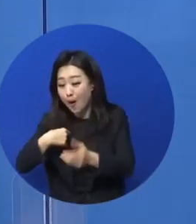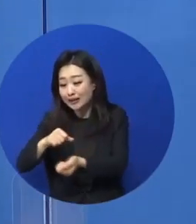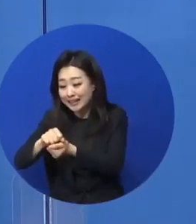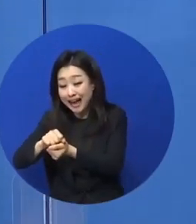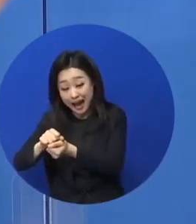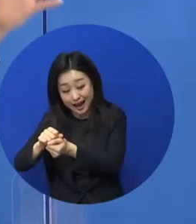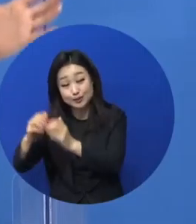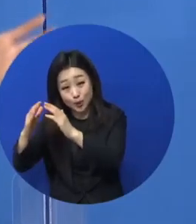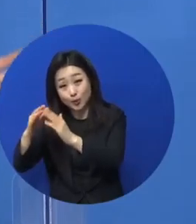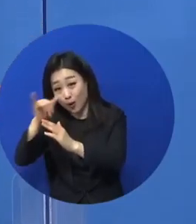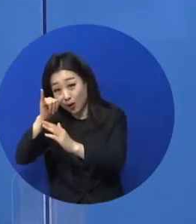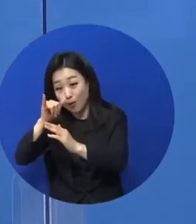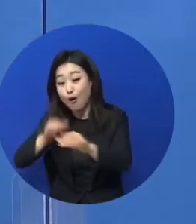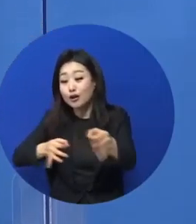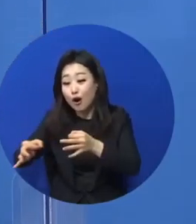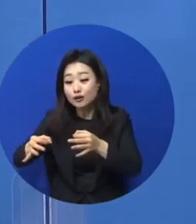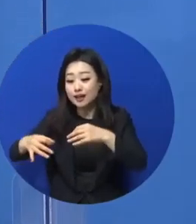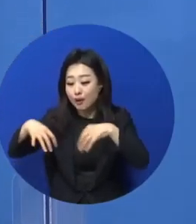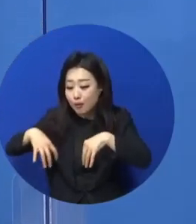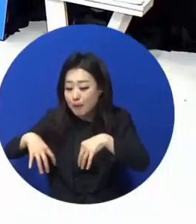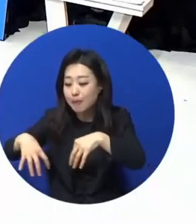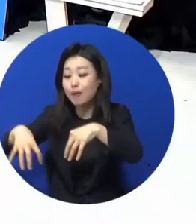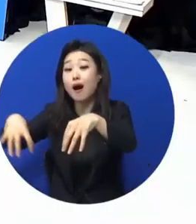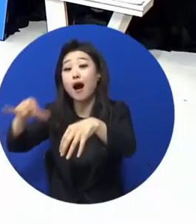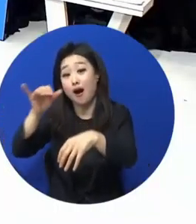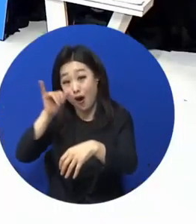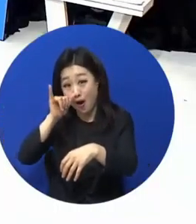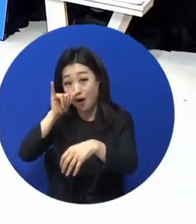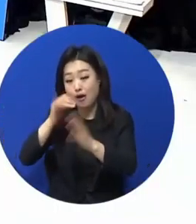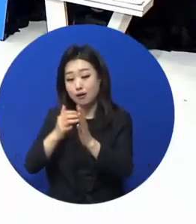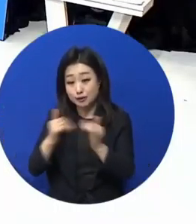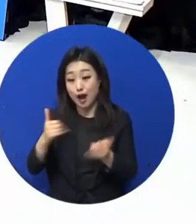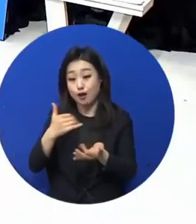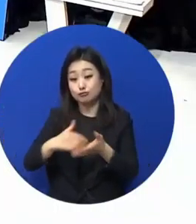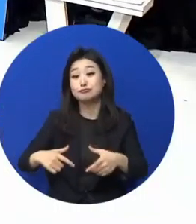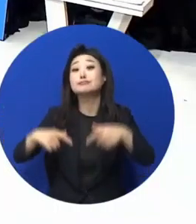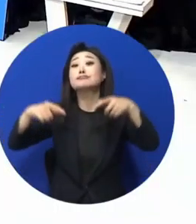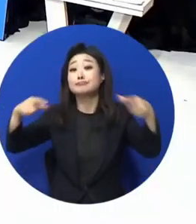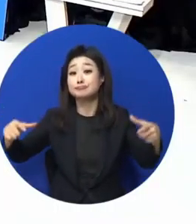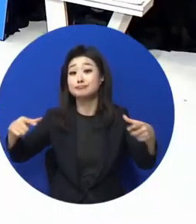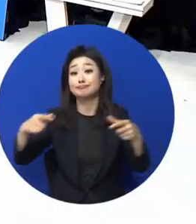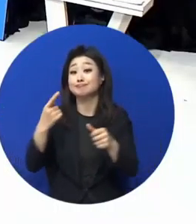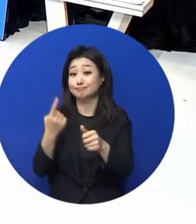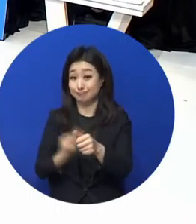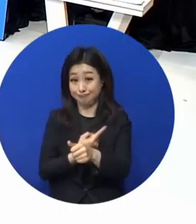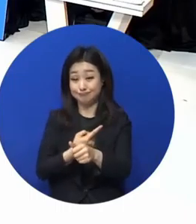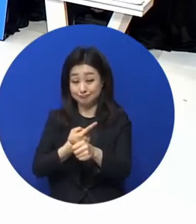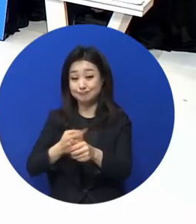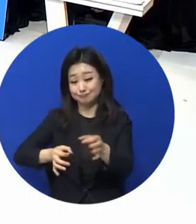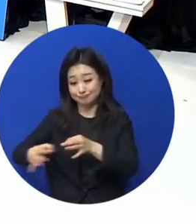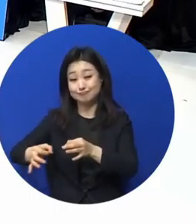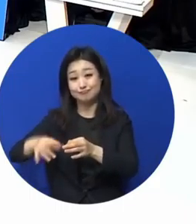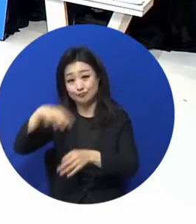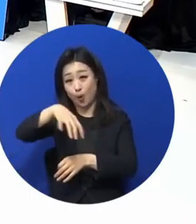이렇게 경제가 경제권이 형성되지 않습니까? 그 왜 그러냐면 인구가 그만큼 늘어나기 때문이거든요. 저는 부울경 메가시티는